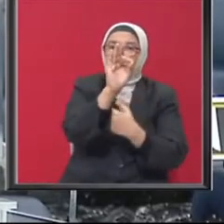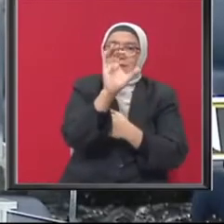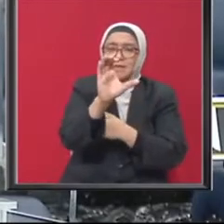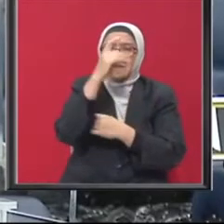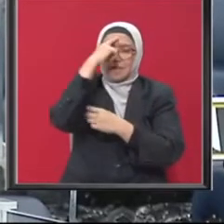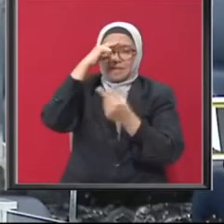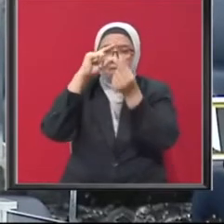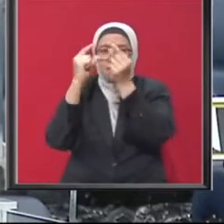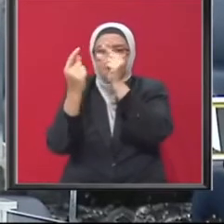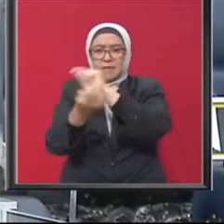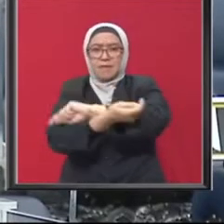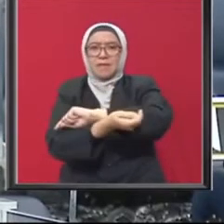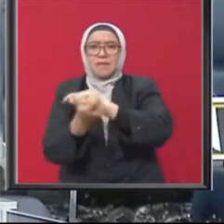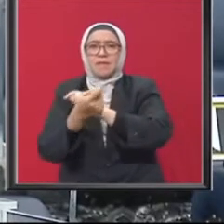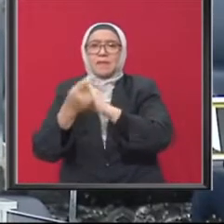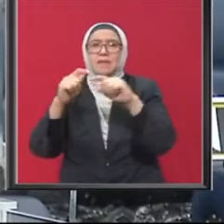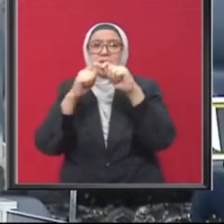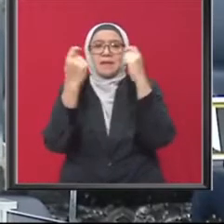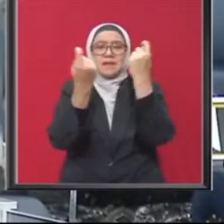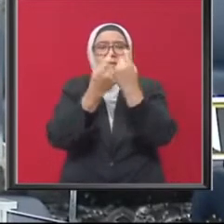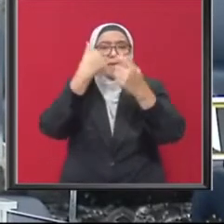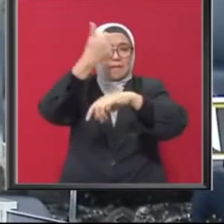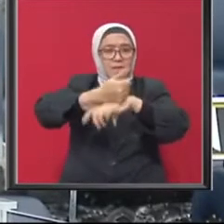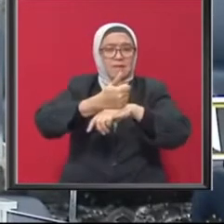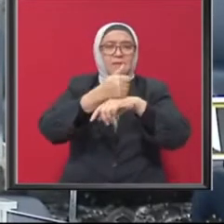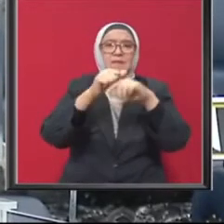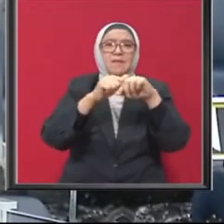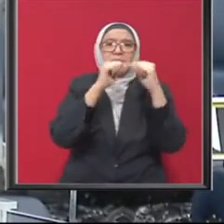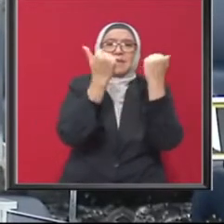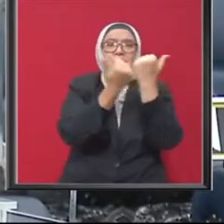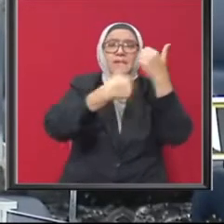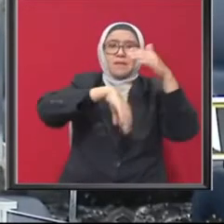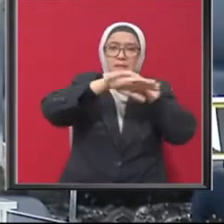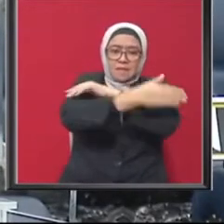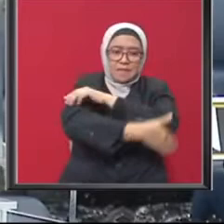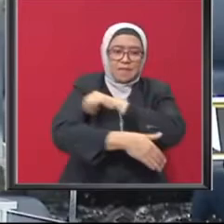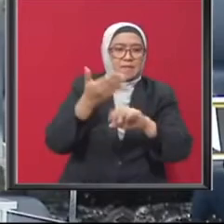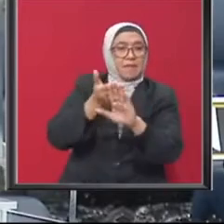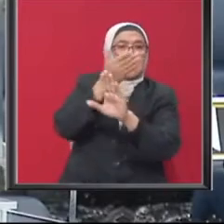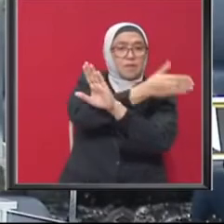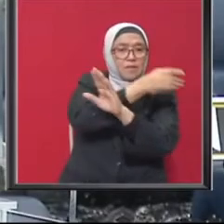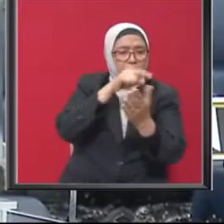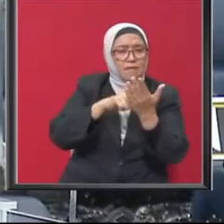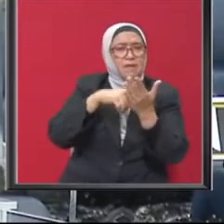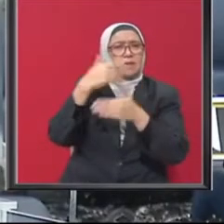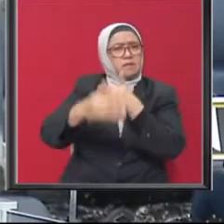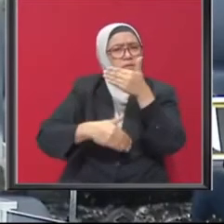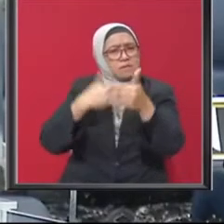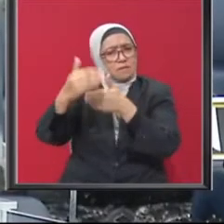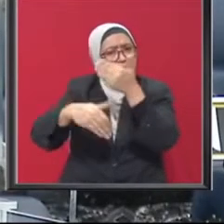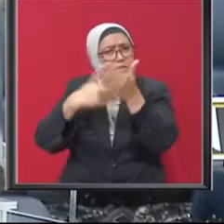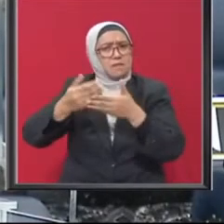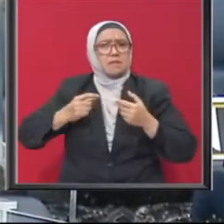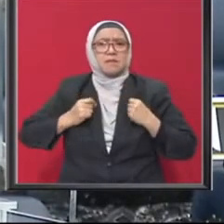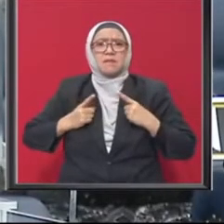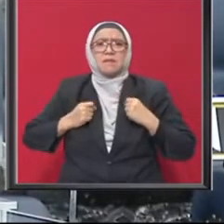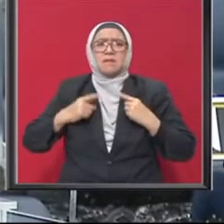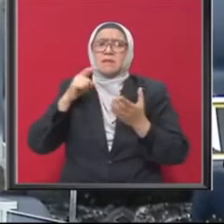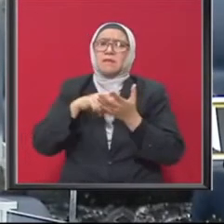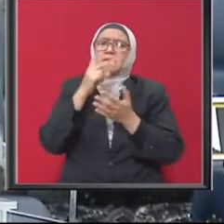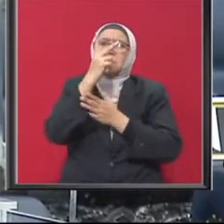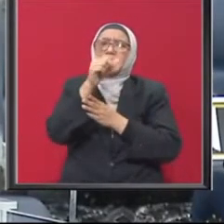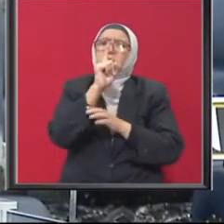oleh satuan boleh sepak Negeri sebelum ini proses pesawat staan gelap ini dilihat sebagai satu usaha